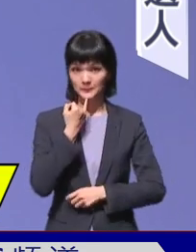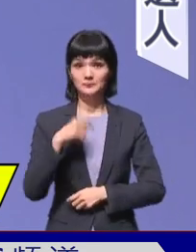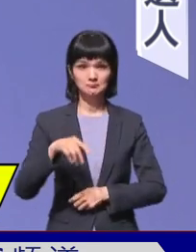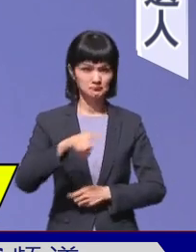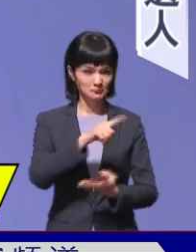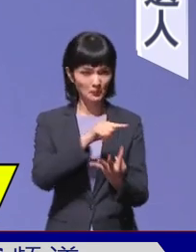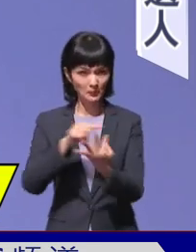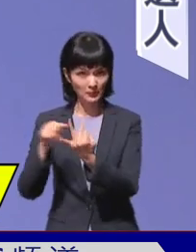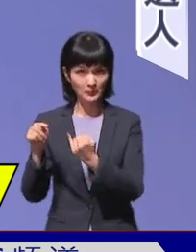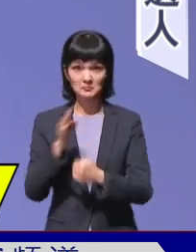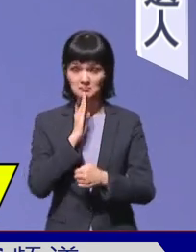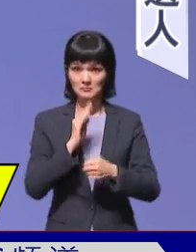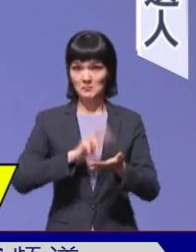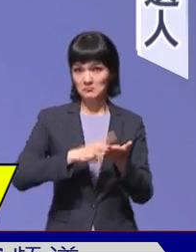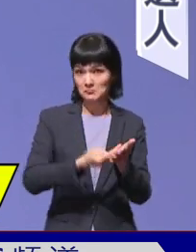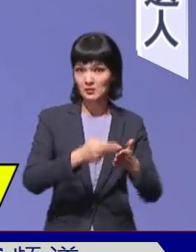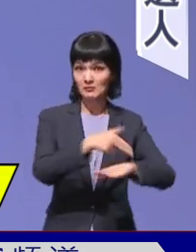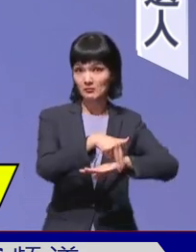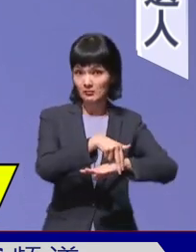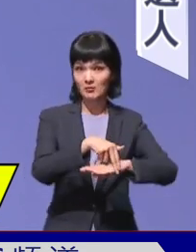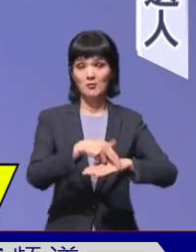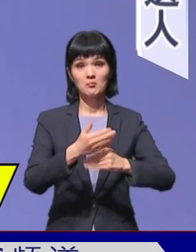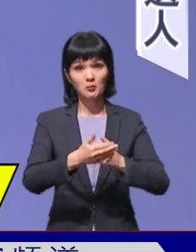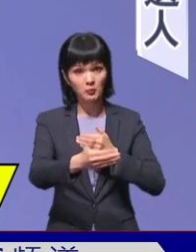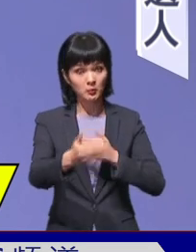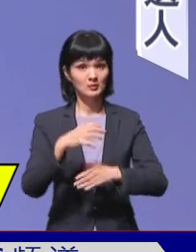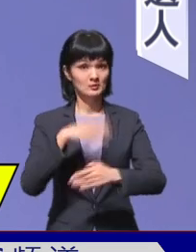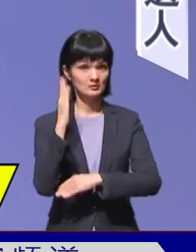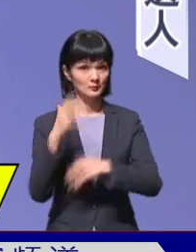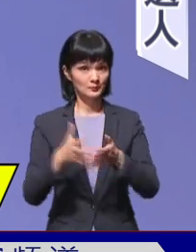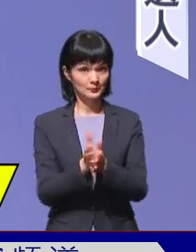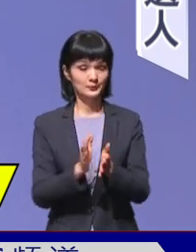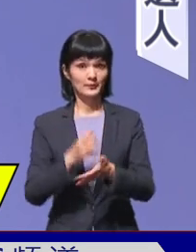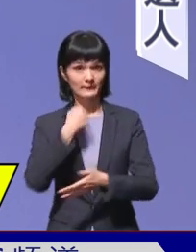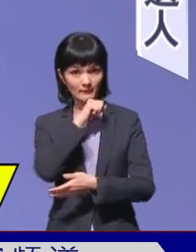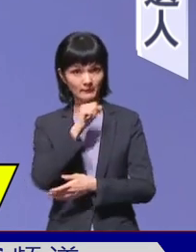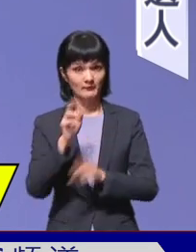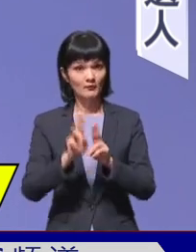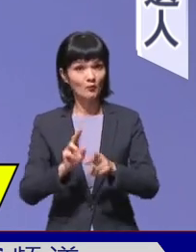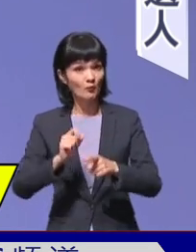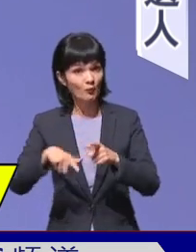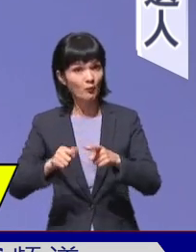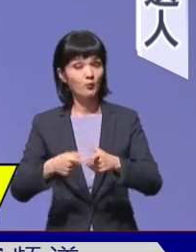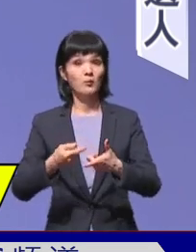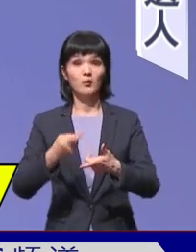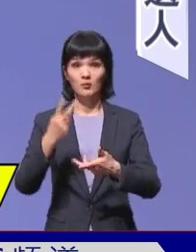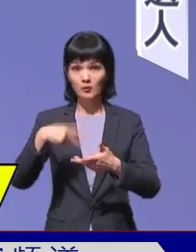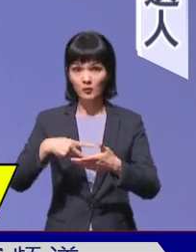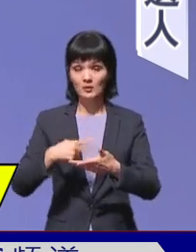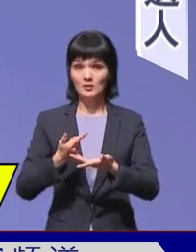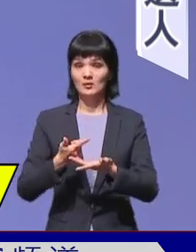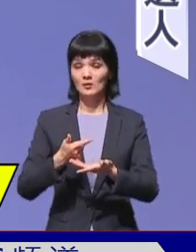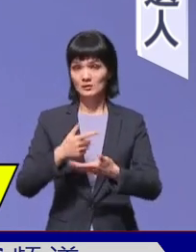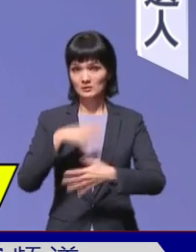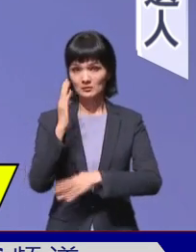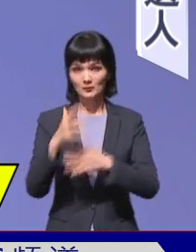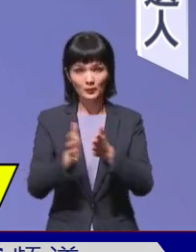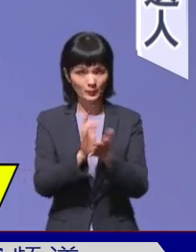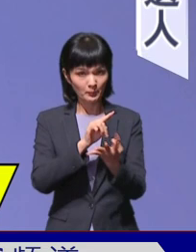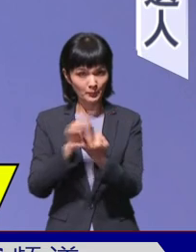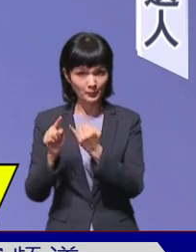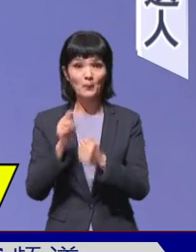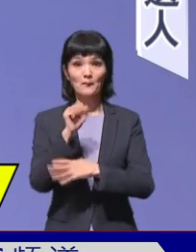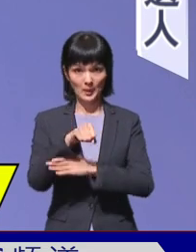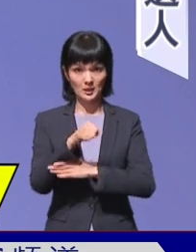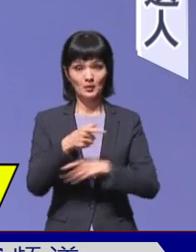的包括变更设计经过内政部台建中心审查，所有的消防审查才让它复工。接下去先